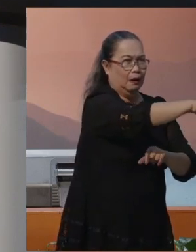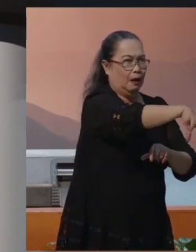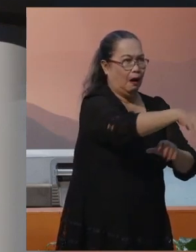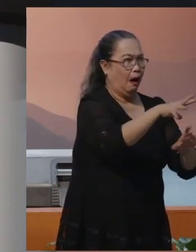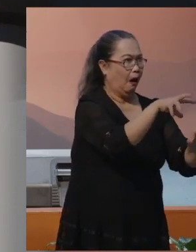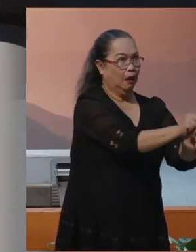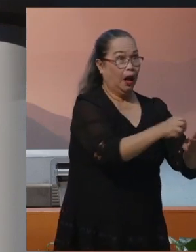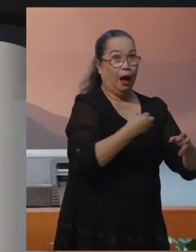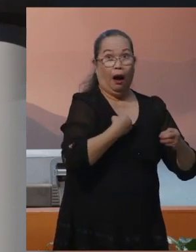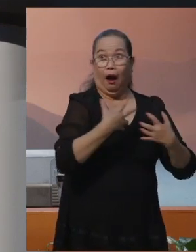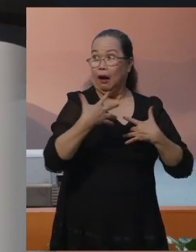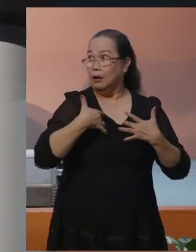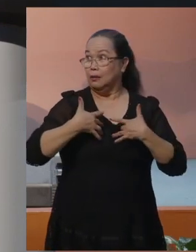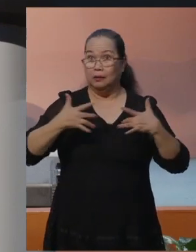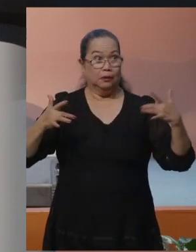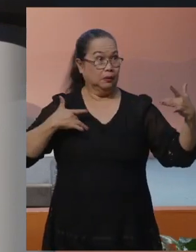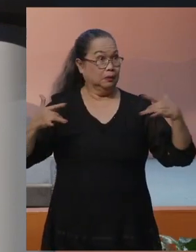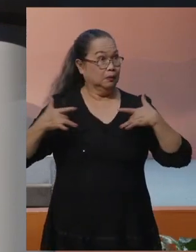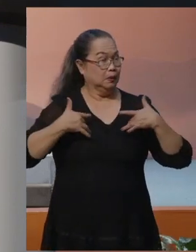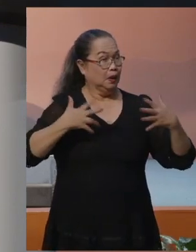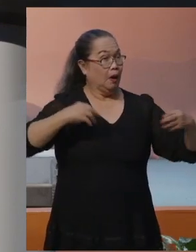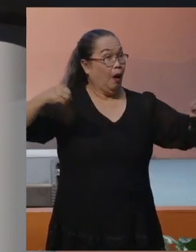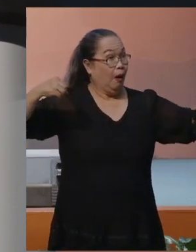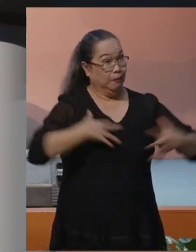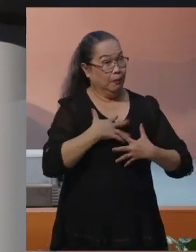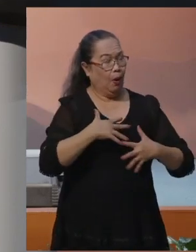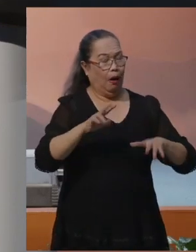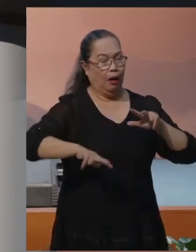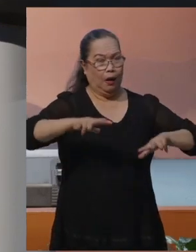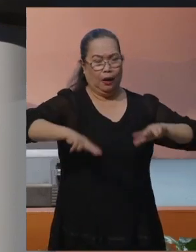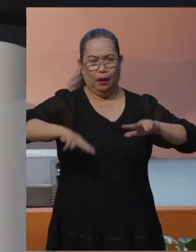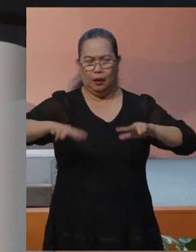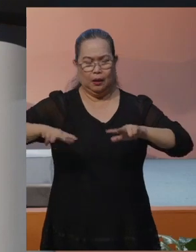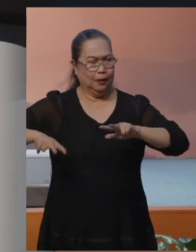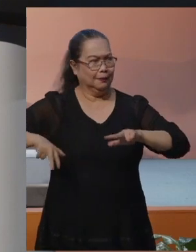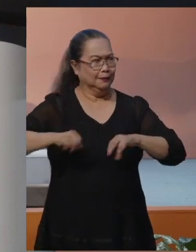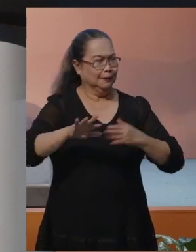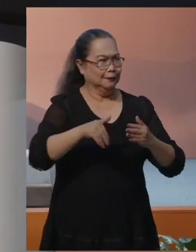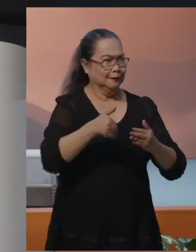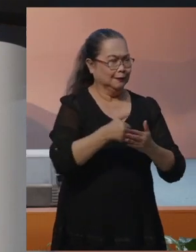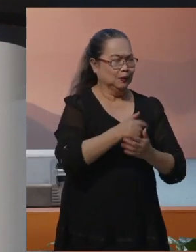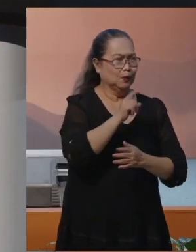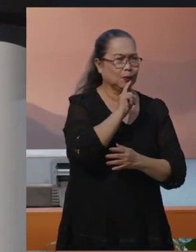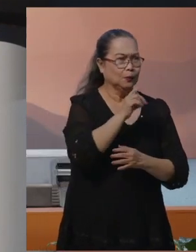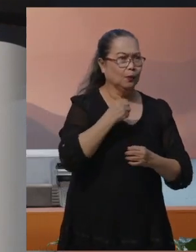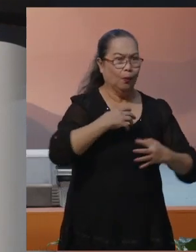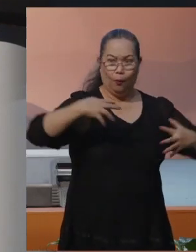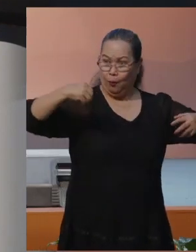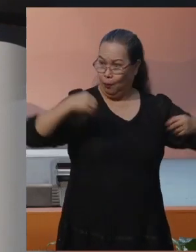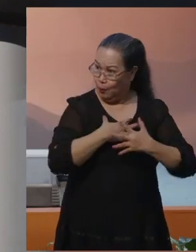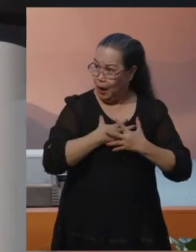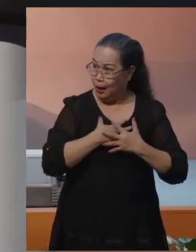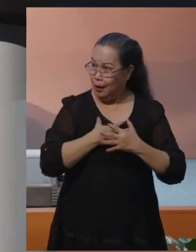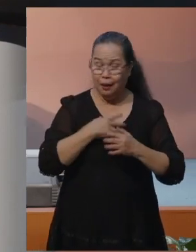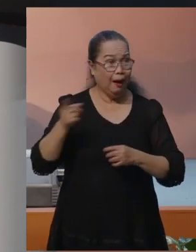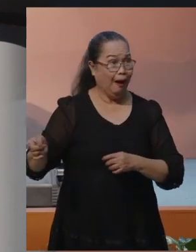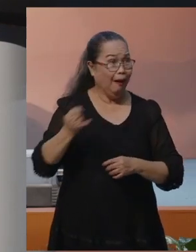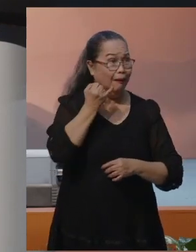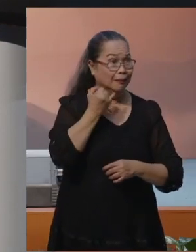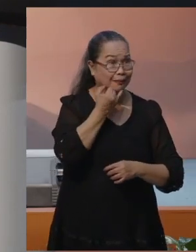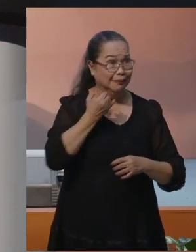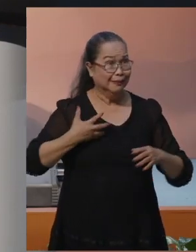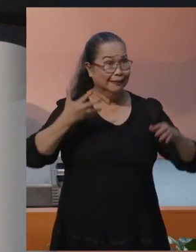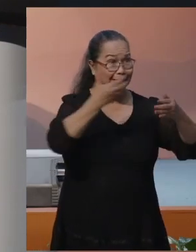attack. Takot na nga sila, nag-panic attack pa sila. Bukod sa takot na meron na ang mga bayan sa